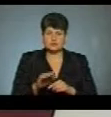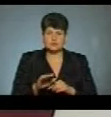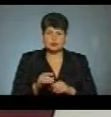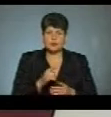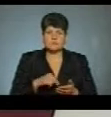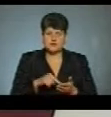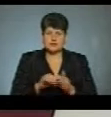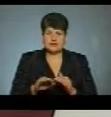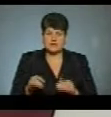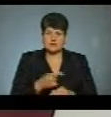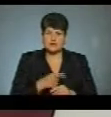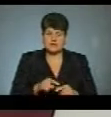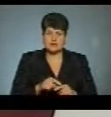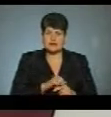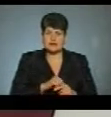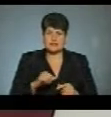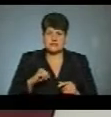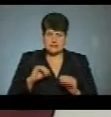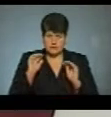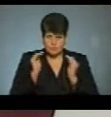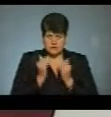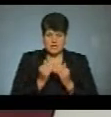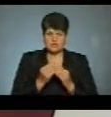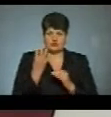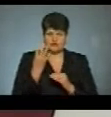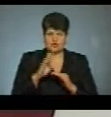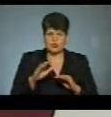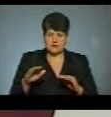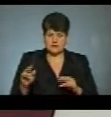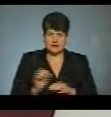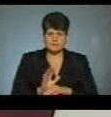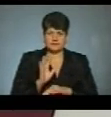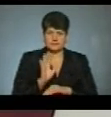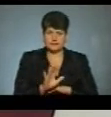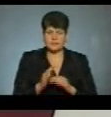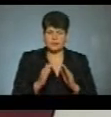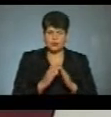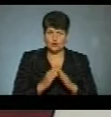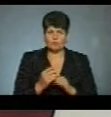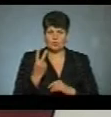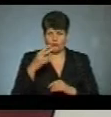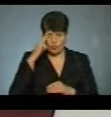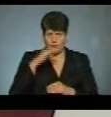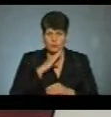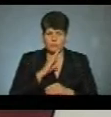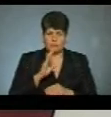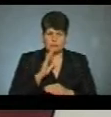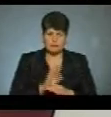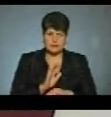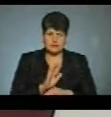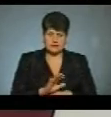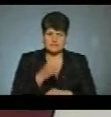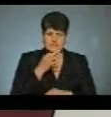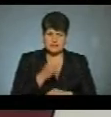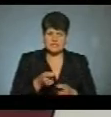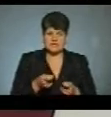лікарні виписали на самоізоляцію 4 дітей і 2 їхніх батьків, які лікувалися від коронавірусу. Про це розповіла завідувачка цього відділення Ольга